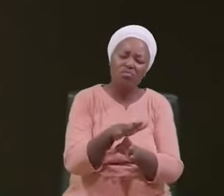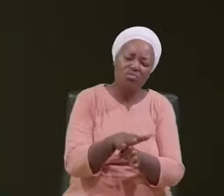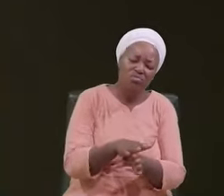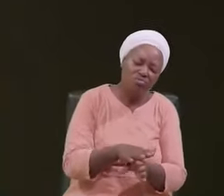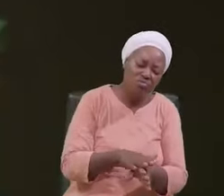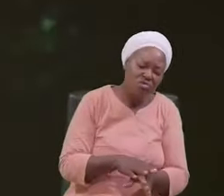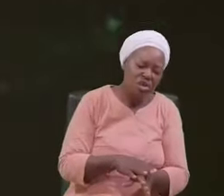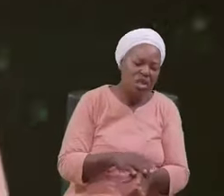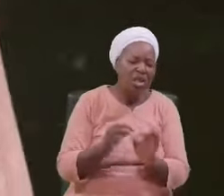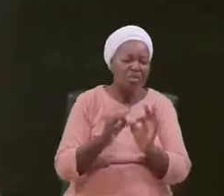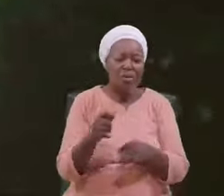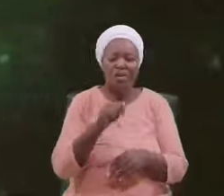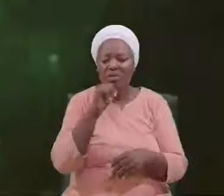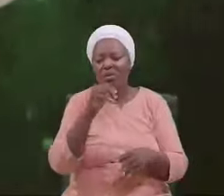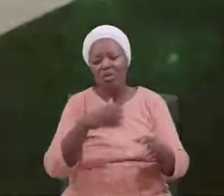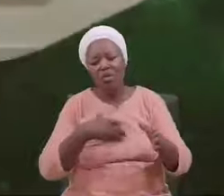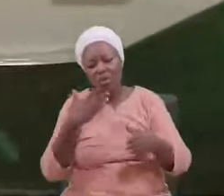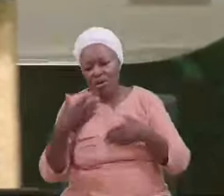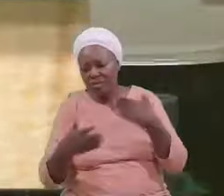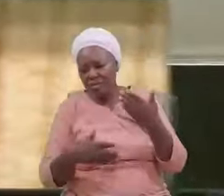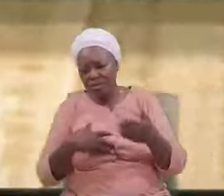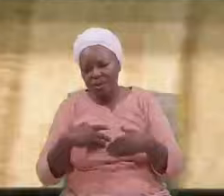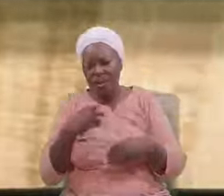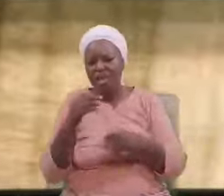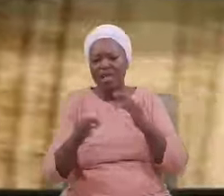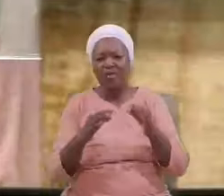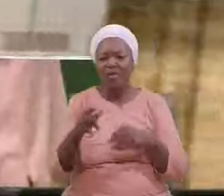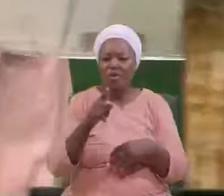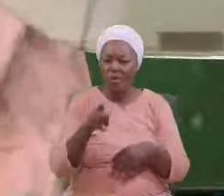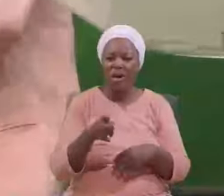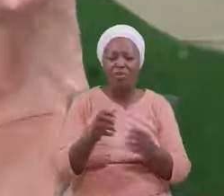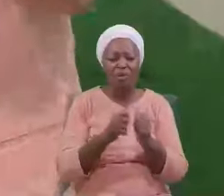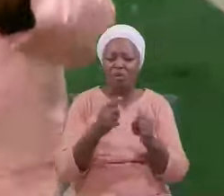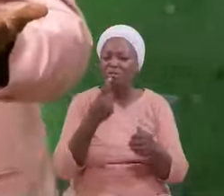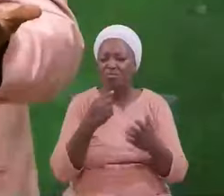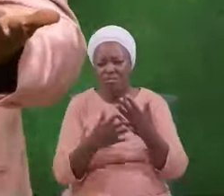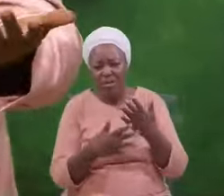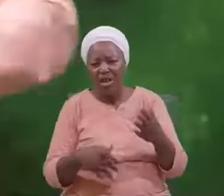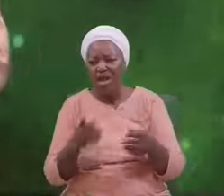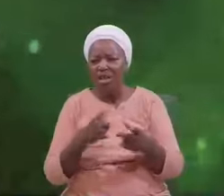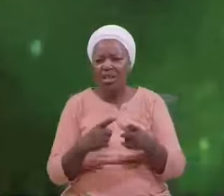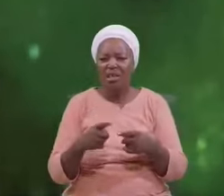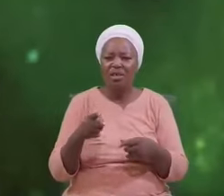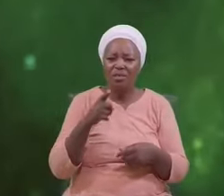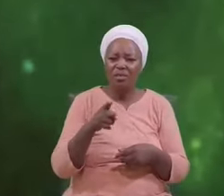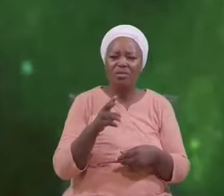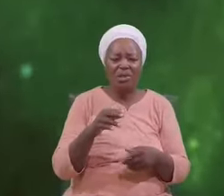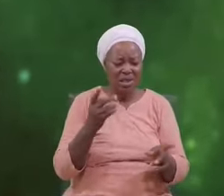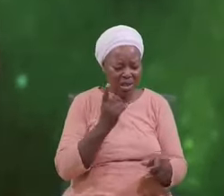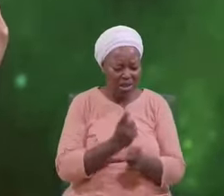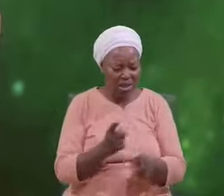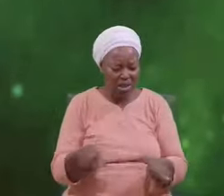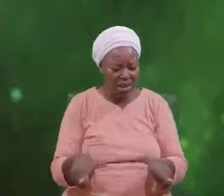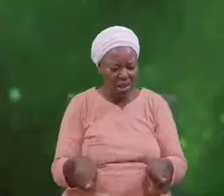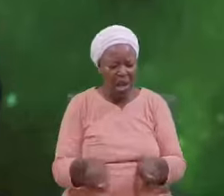si tu es faible, si tu es anémié, si c'est comme vous